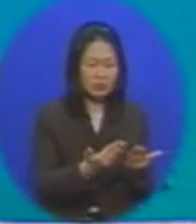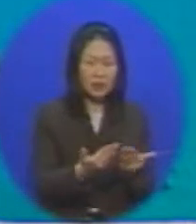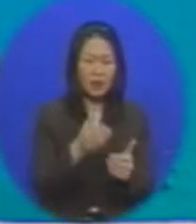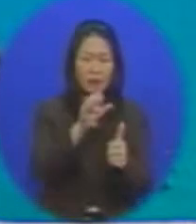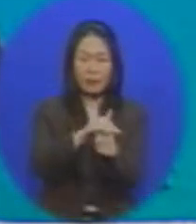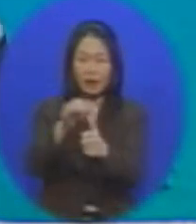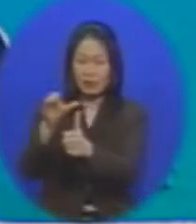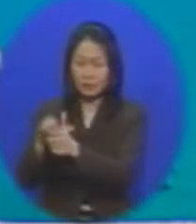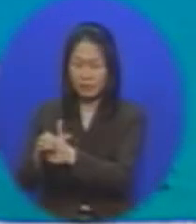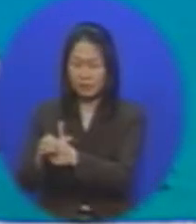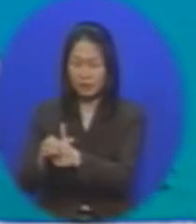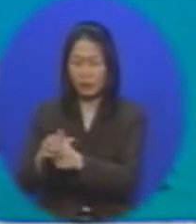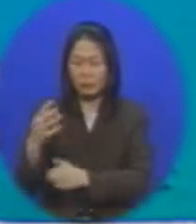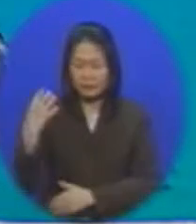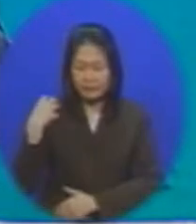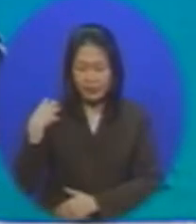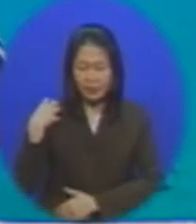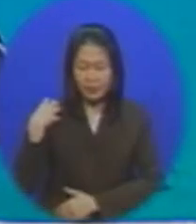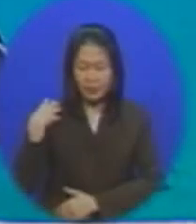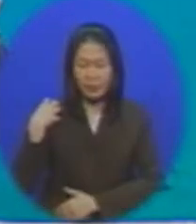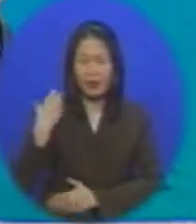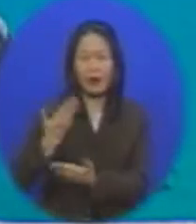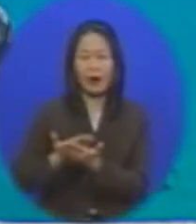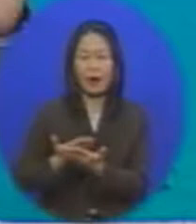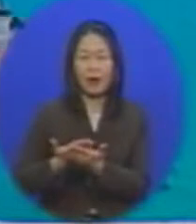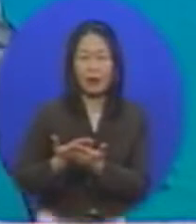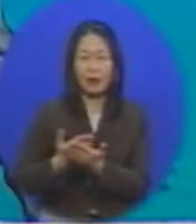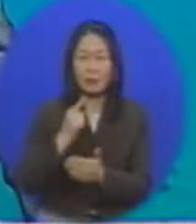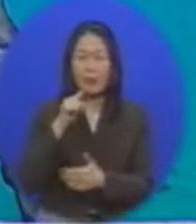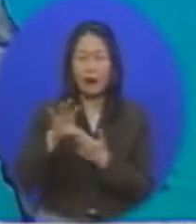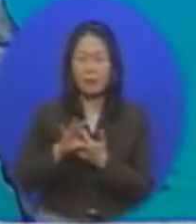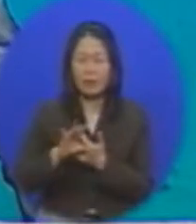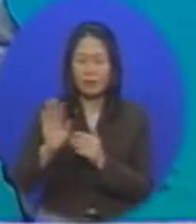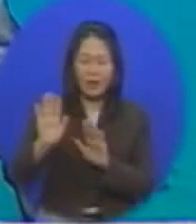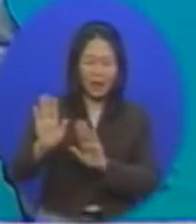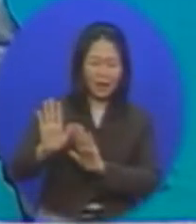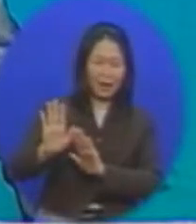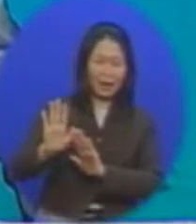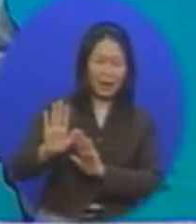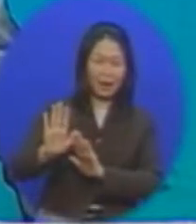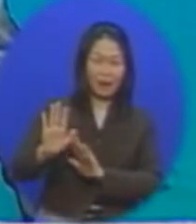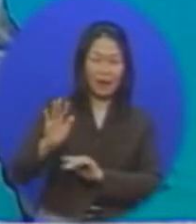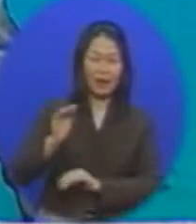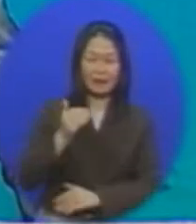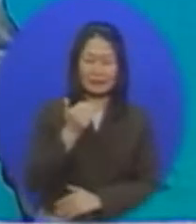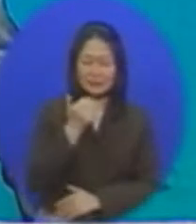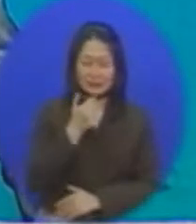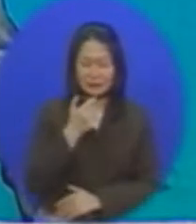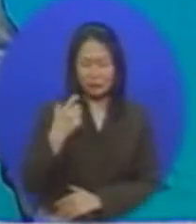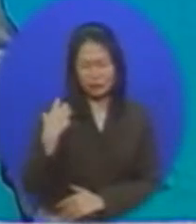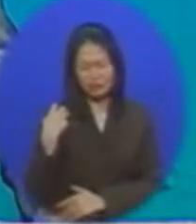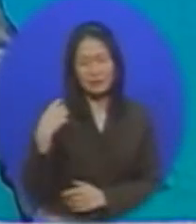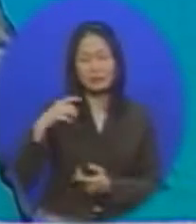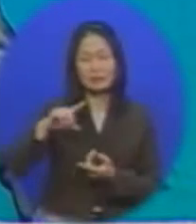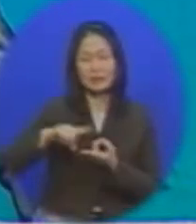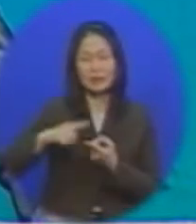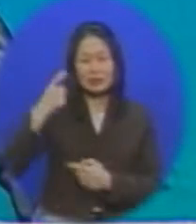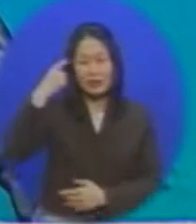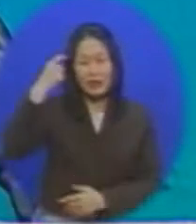좀 책임을 져 달라 그러면 한사코 거절하고 부담스럽게 생각하고